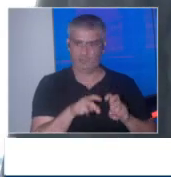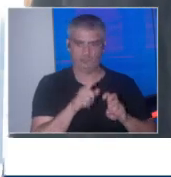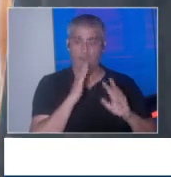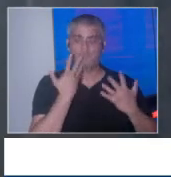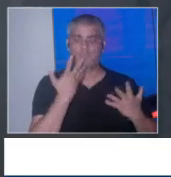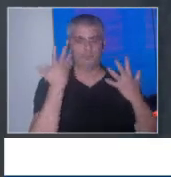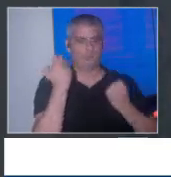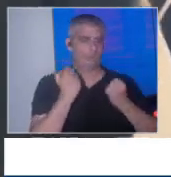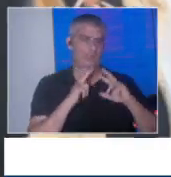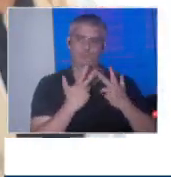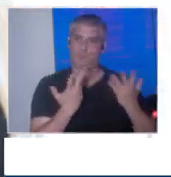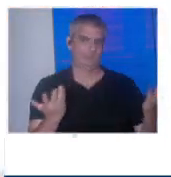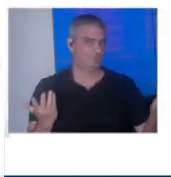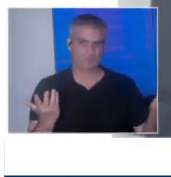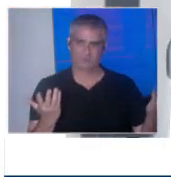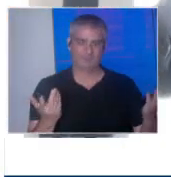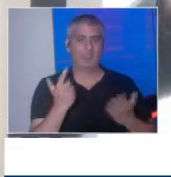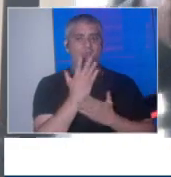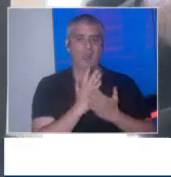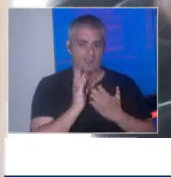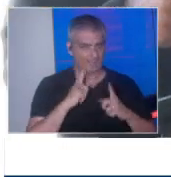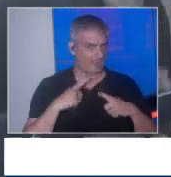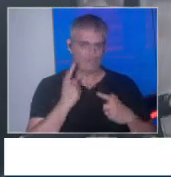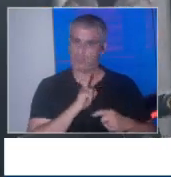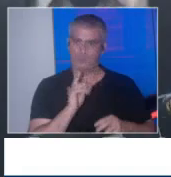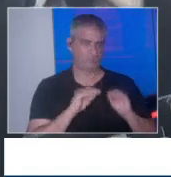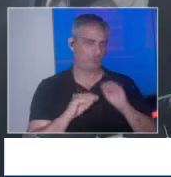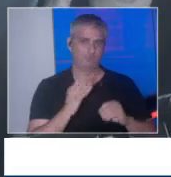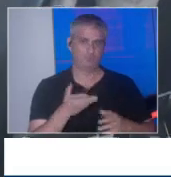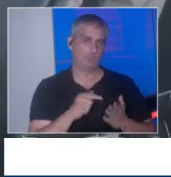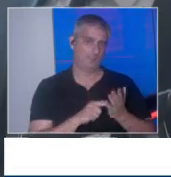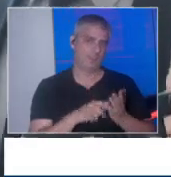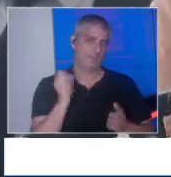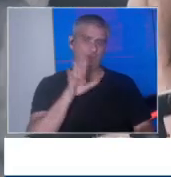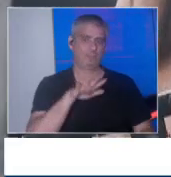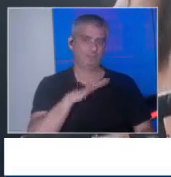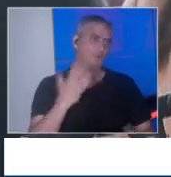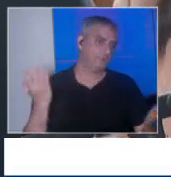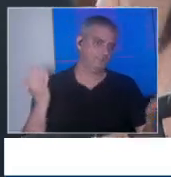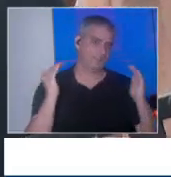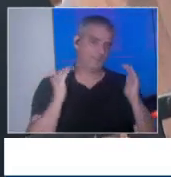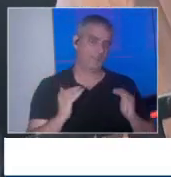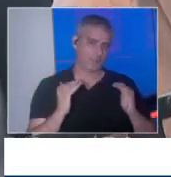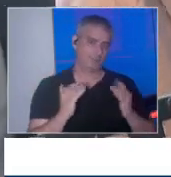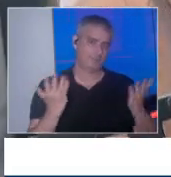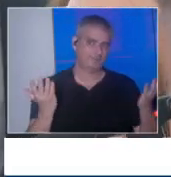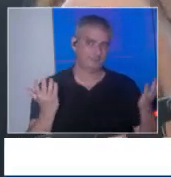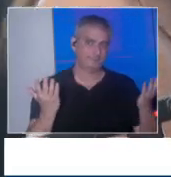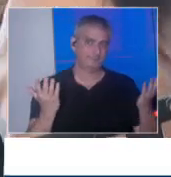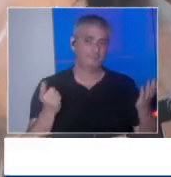בעשור האחרון בתחבורה ציבורית, חלקם גם בחיים לא נסעו בתחבורה ציבורית, כי הגיעו מאזורים שפחות נהוג בהם, נקרא לזה